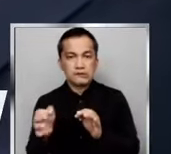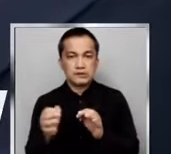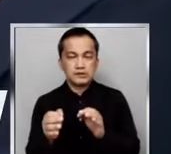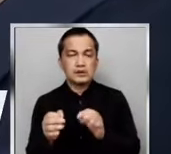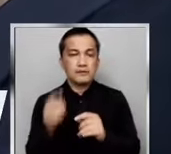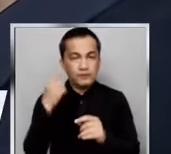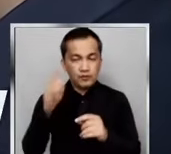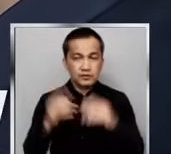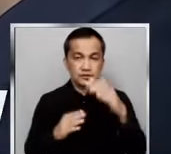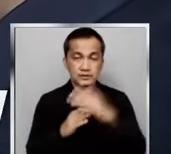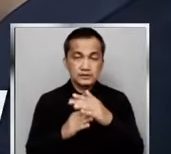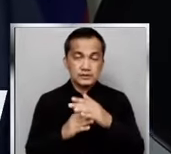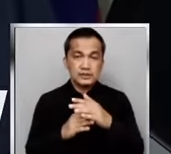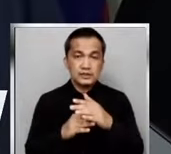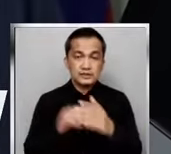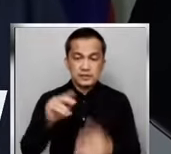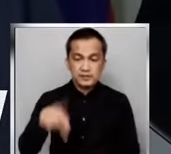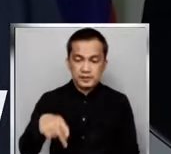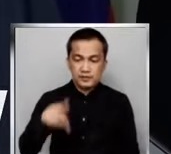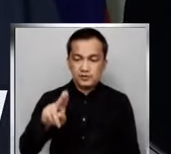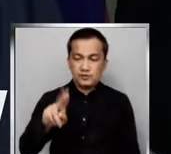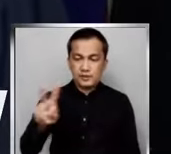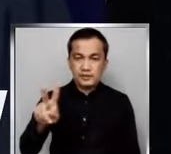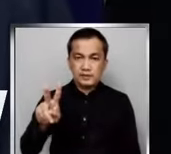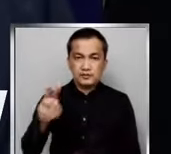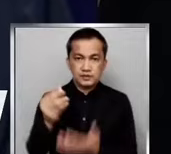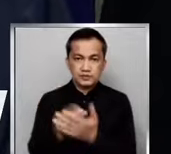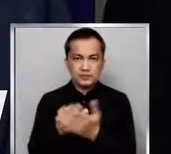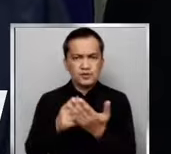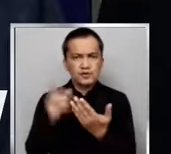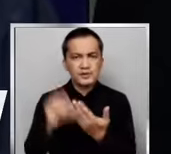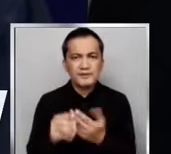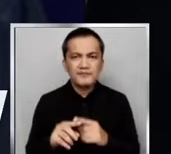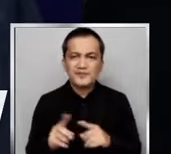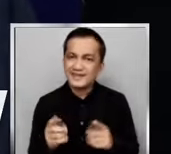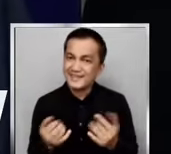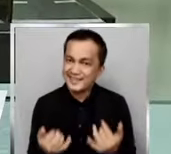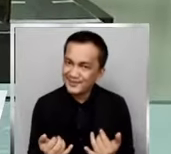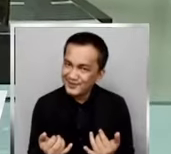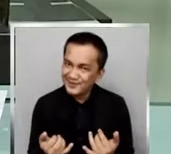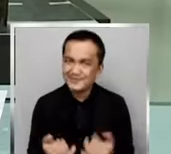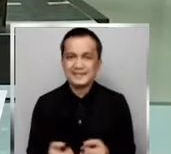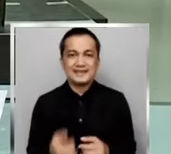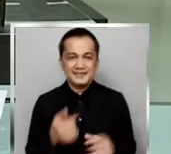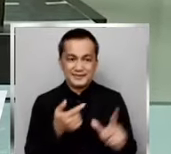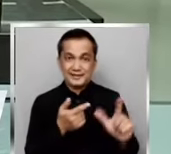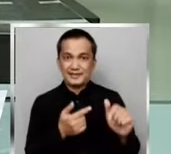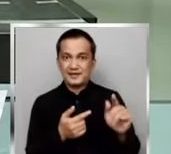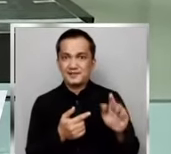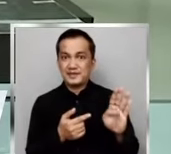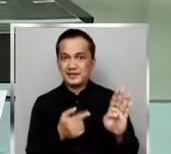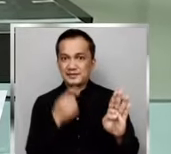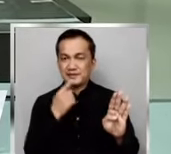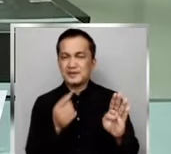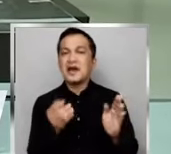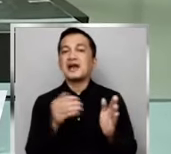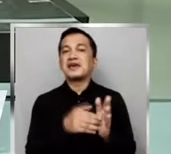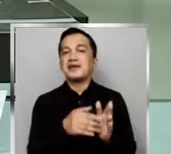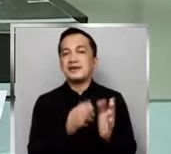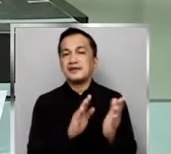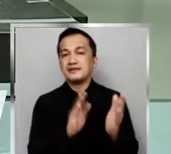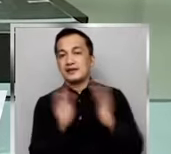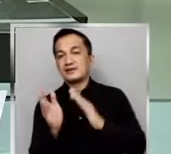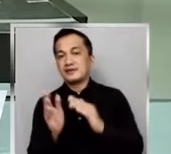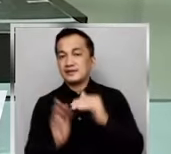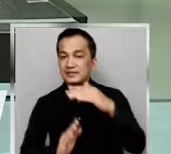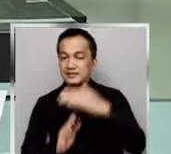public utility vehicle modernization program Pero ngayong araw sabi ng LTFRB muli nilang pinalawig ang deadline at ginawa